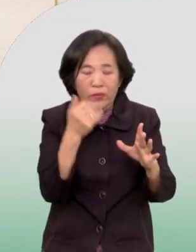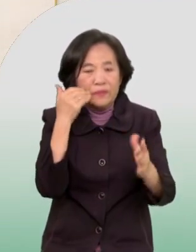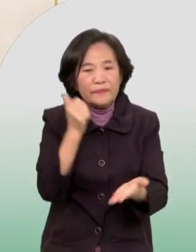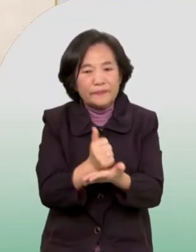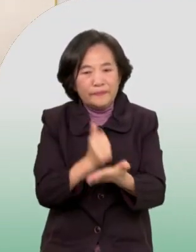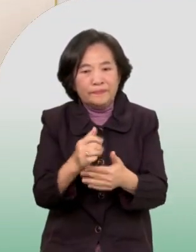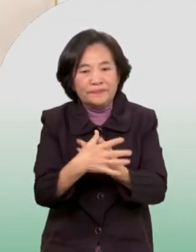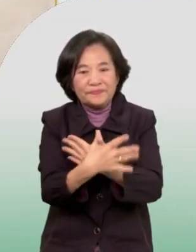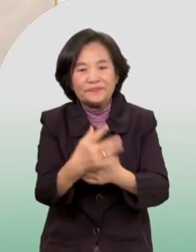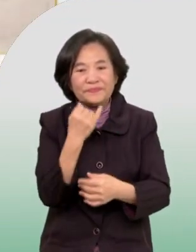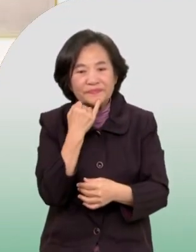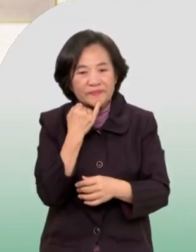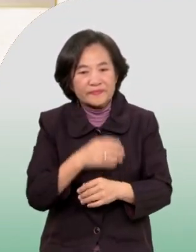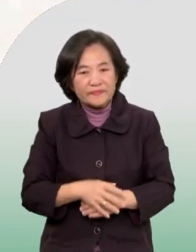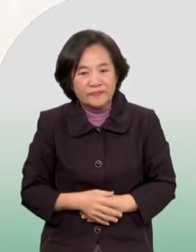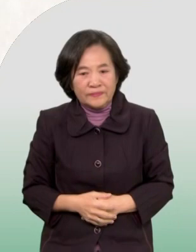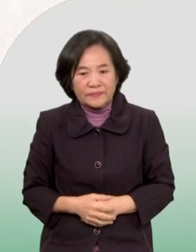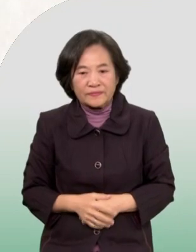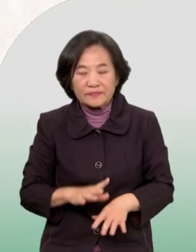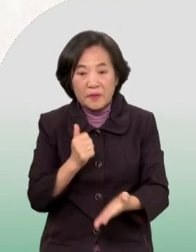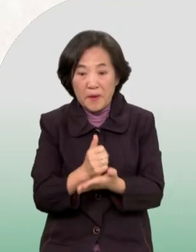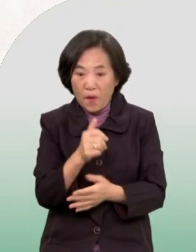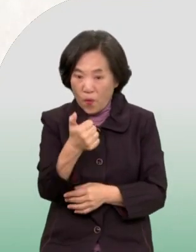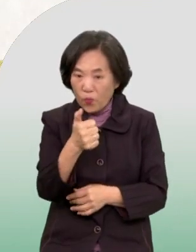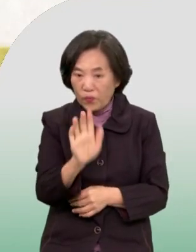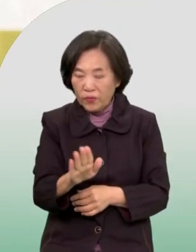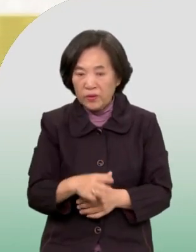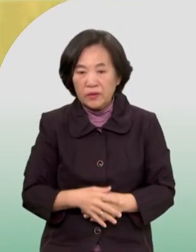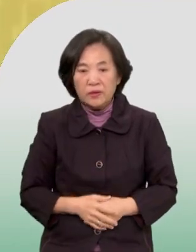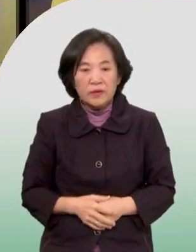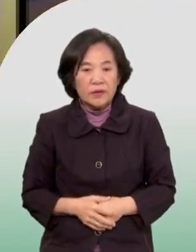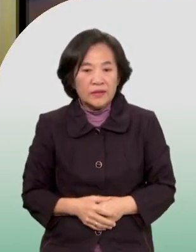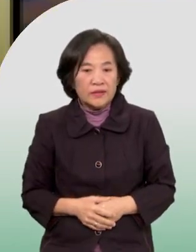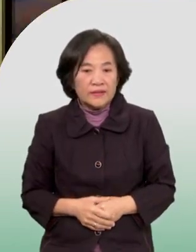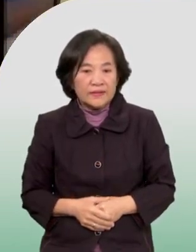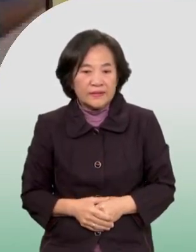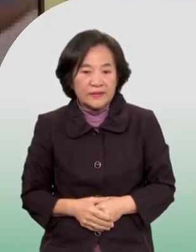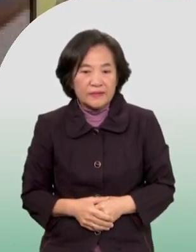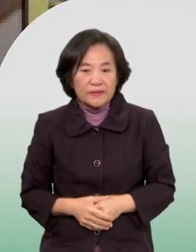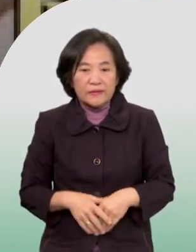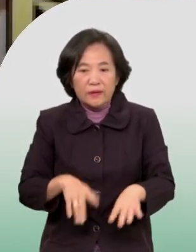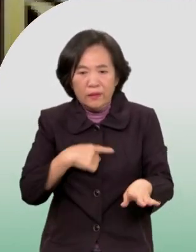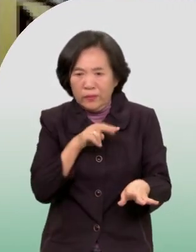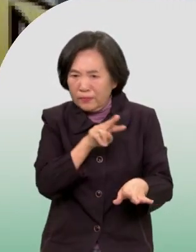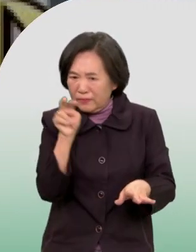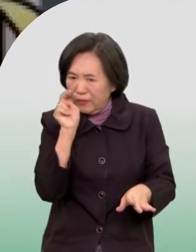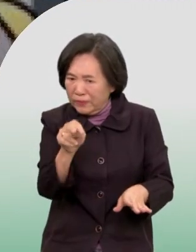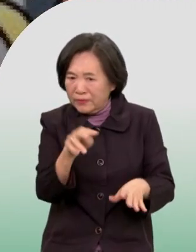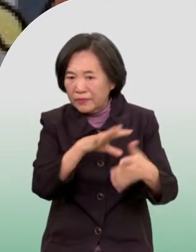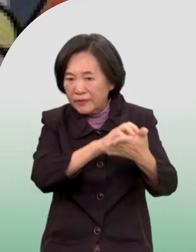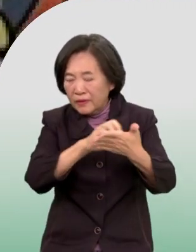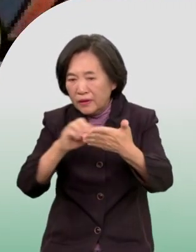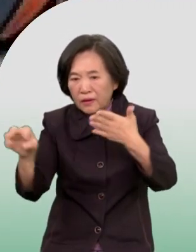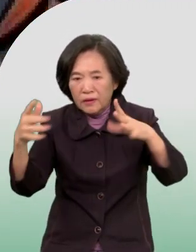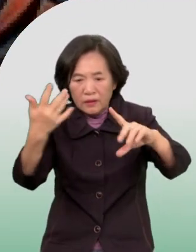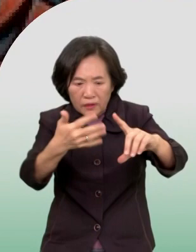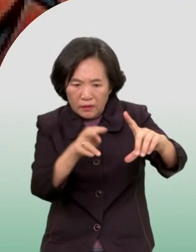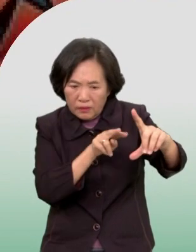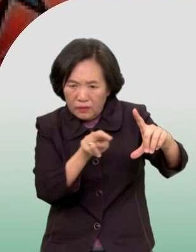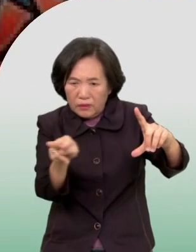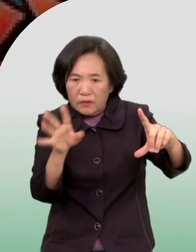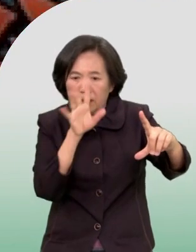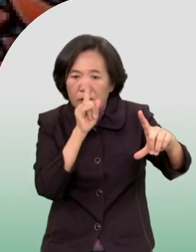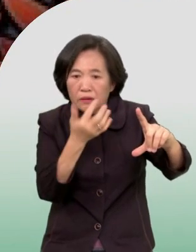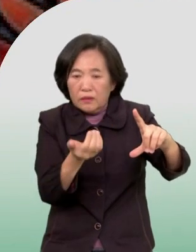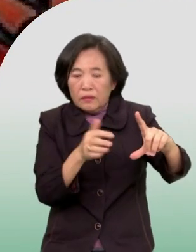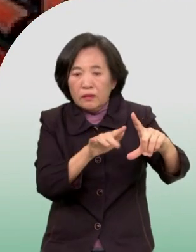奖金。发通的总奖金还有来到50万元。不过，就有目睹过里的民众发现，发通开始以